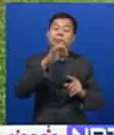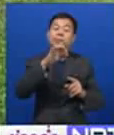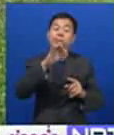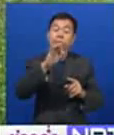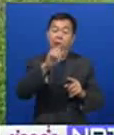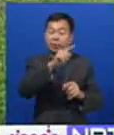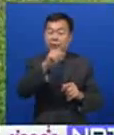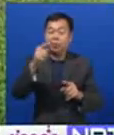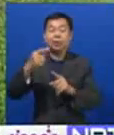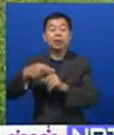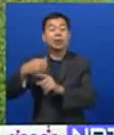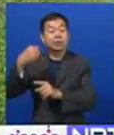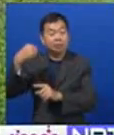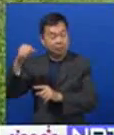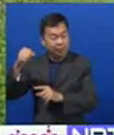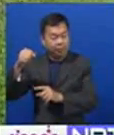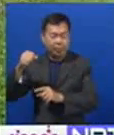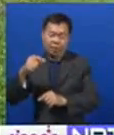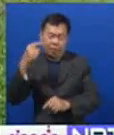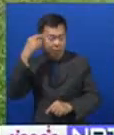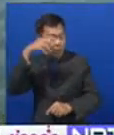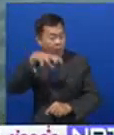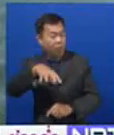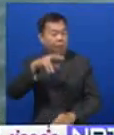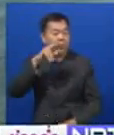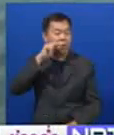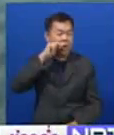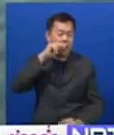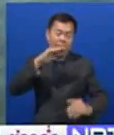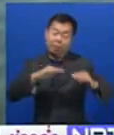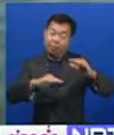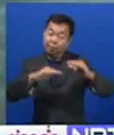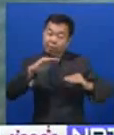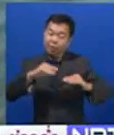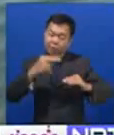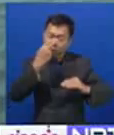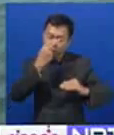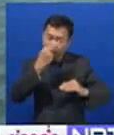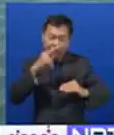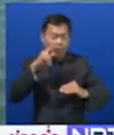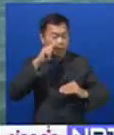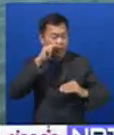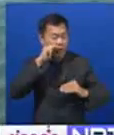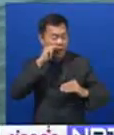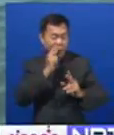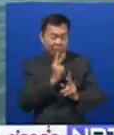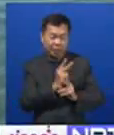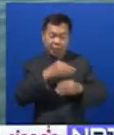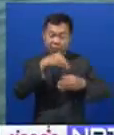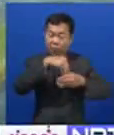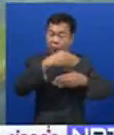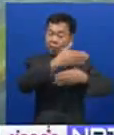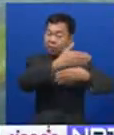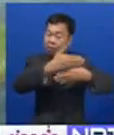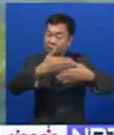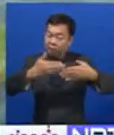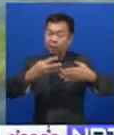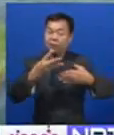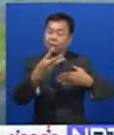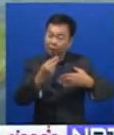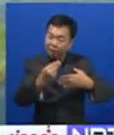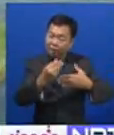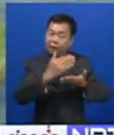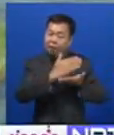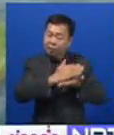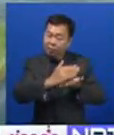คมกรมชลประทานจะนำมาคำนวณดูว่าปริมาณฝนที่สะสมในเขื่อนทั้งหมดนั้นจะมีปริมาณน้ำต้นทุนเท่าไหร่ไว้ใช้สำหรับต